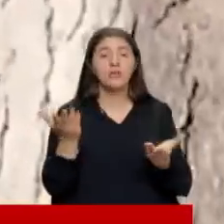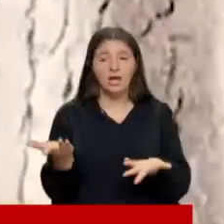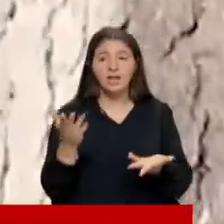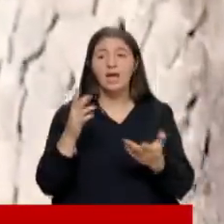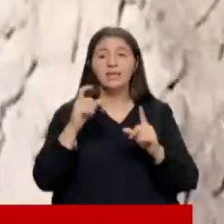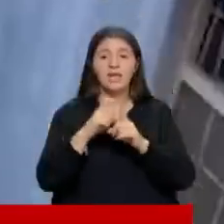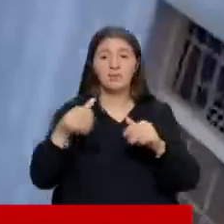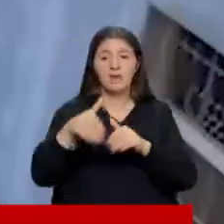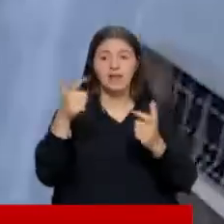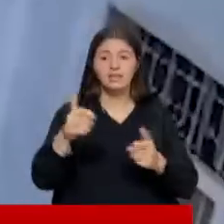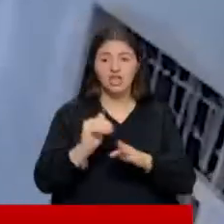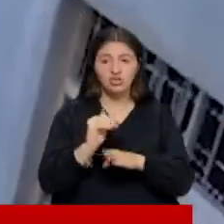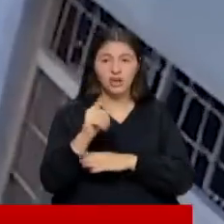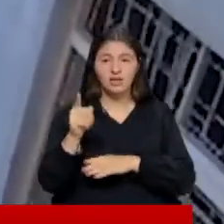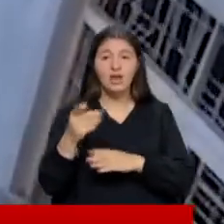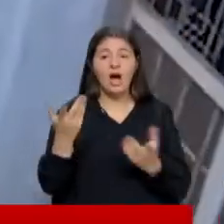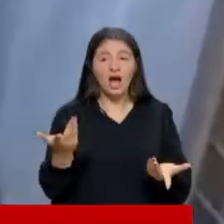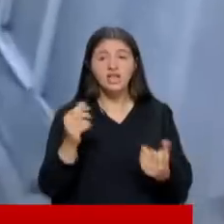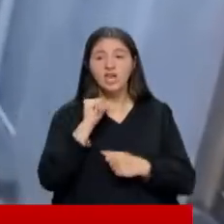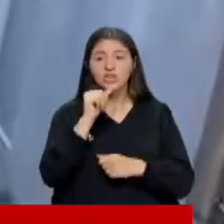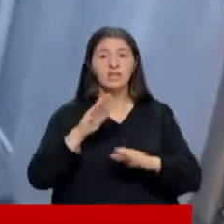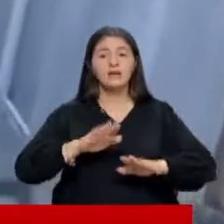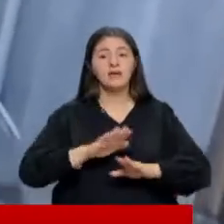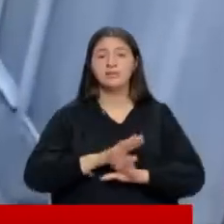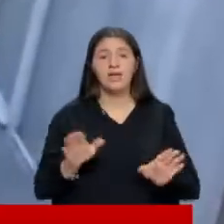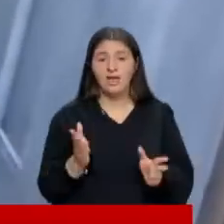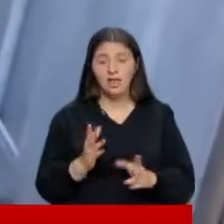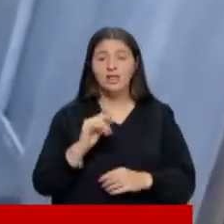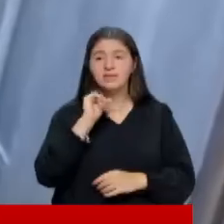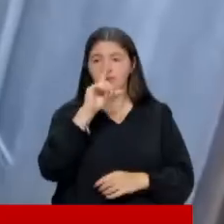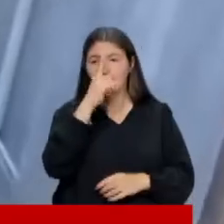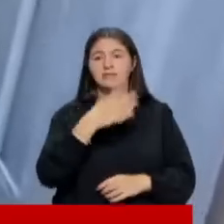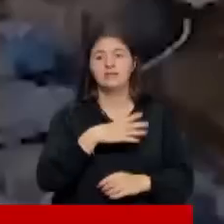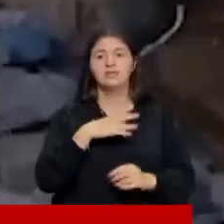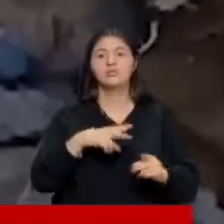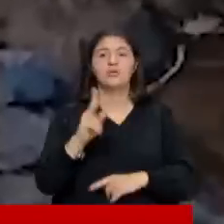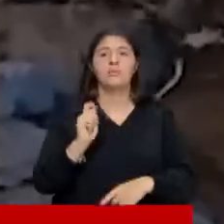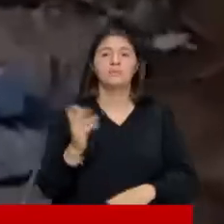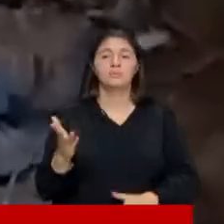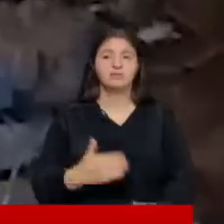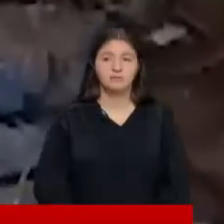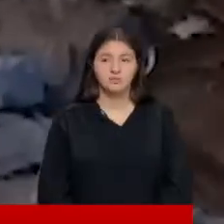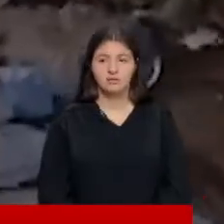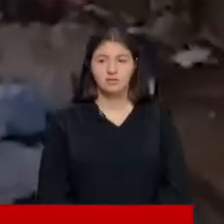Derbent Mahallesi Sakinleri artık hiç de sakin değil tek istekleri yol yapılması